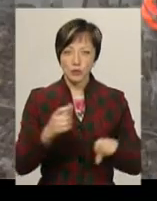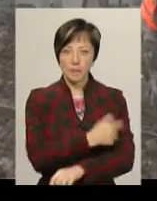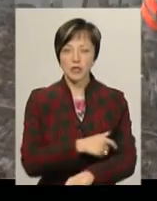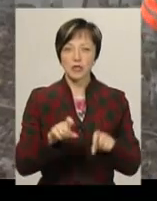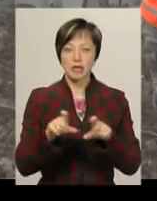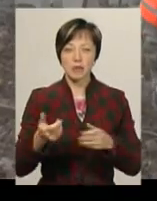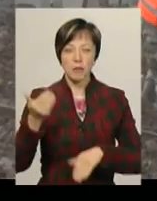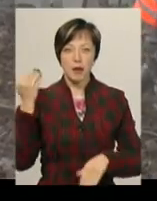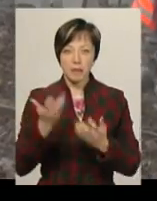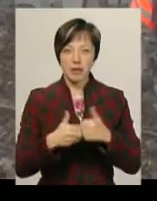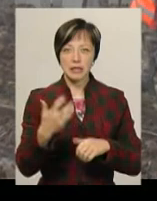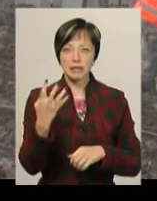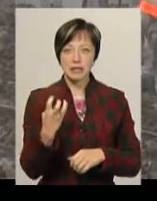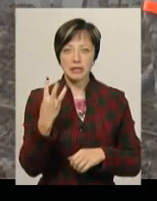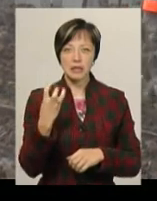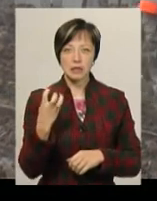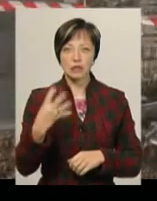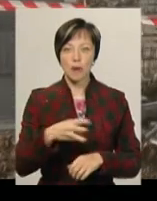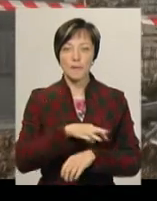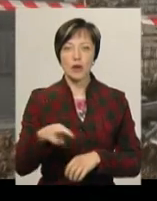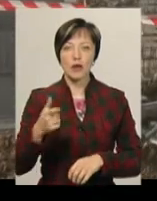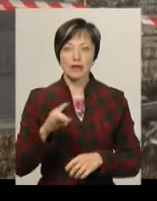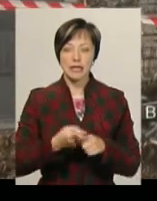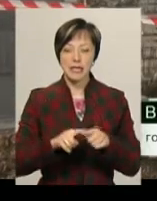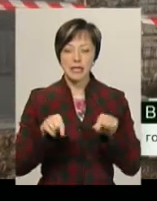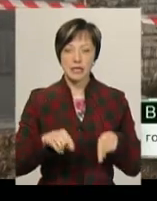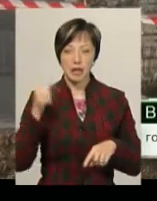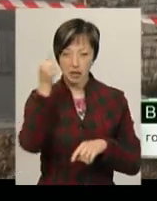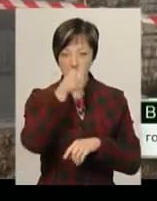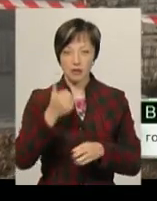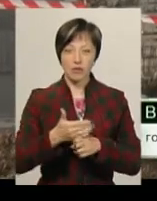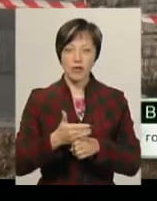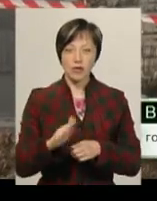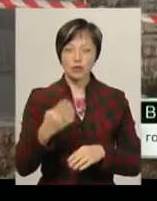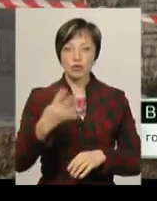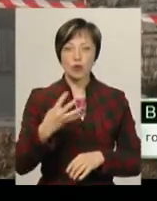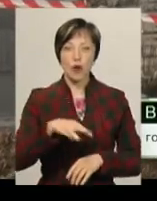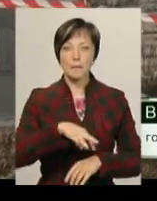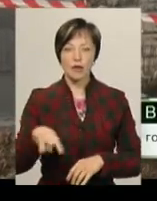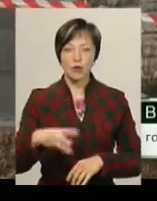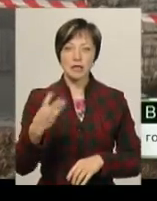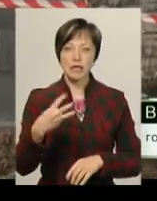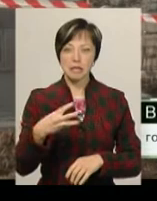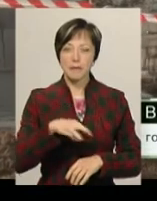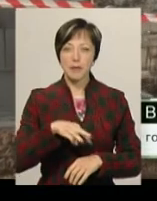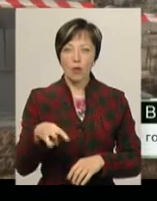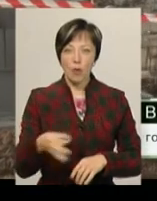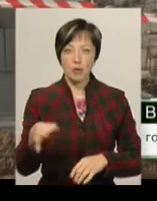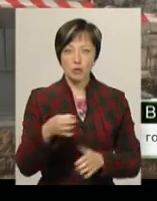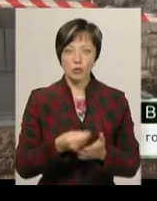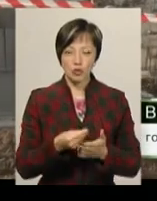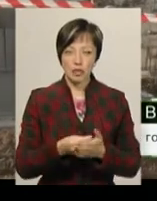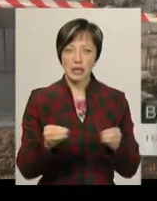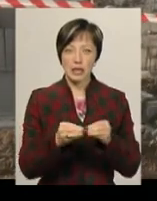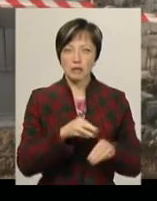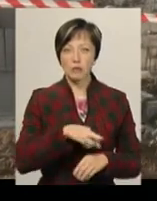попередніми підрахунками становить 340 мільйонів гривень. На цей рік виділено 40 мільйонів, 30 мільйонів із обласного бюджету і